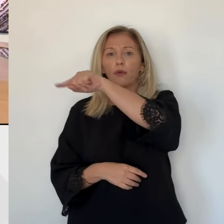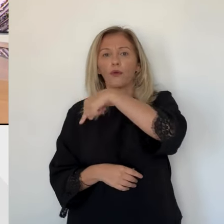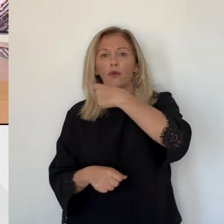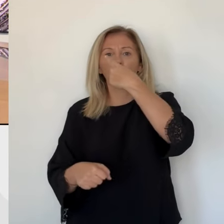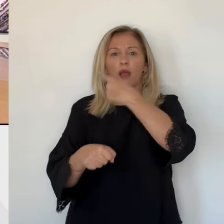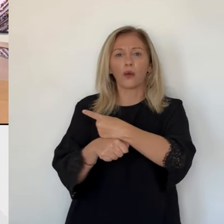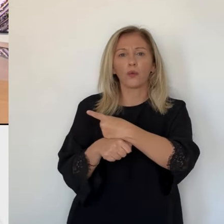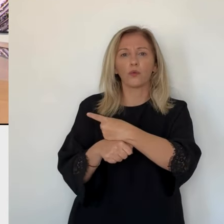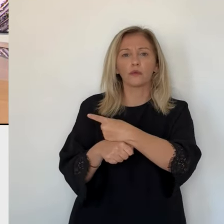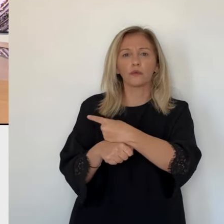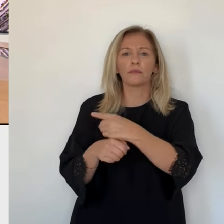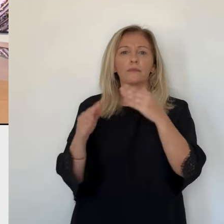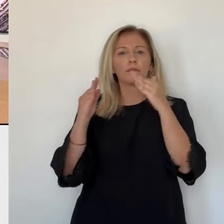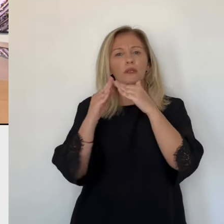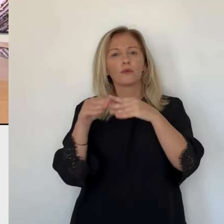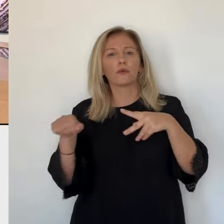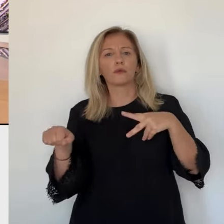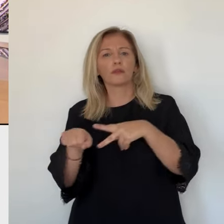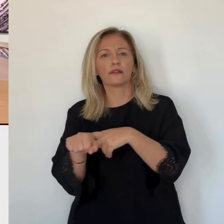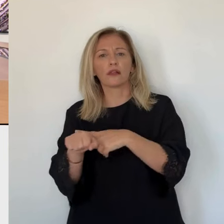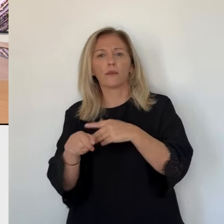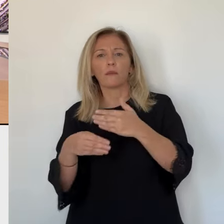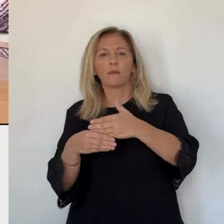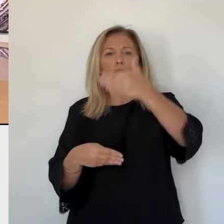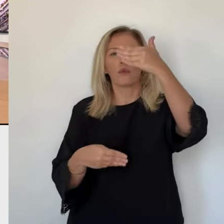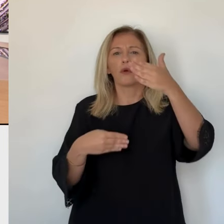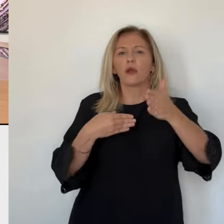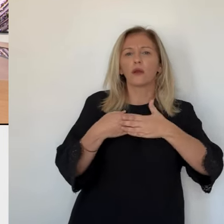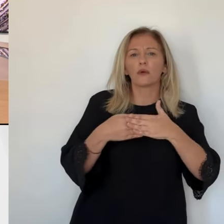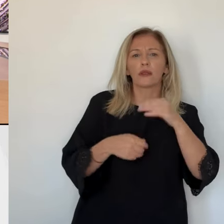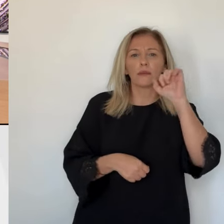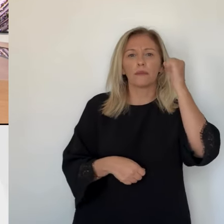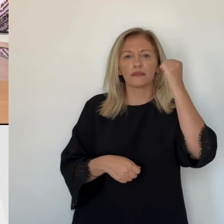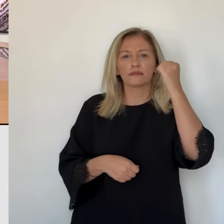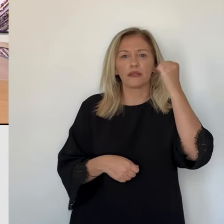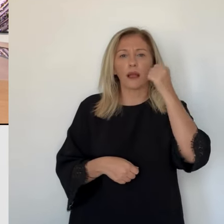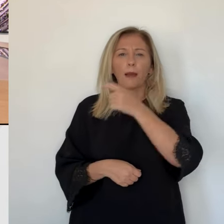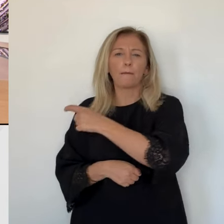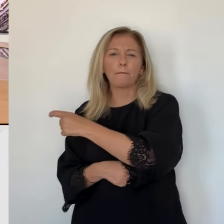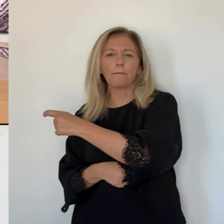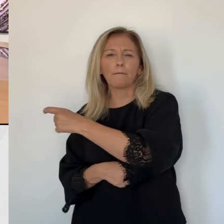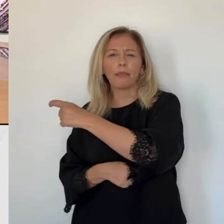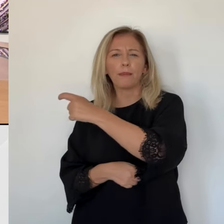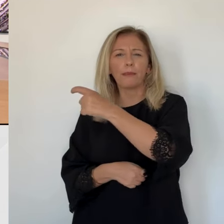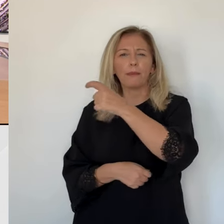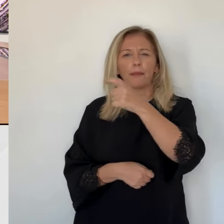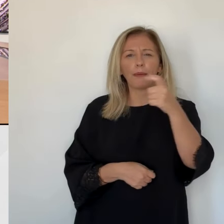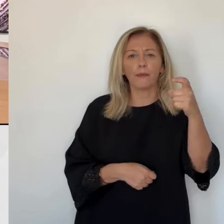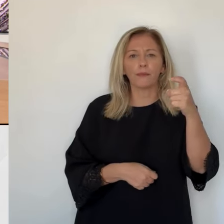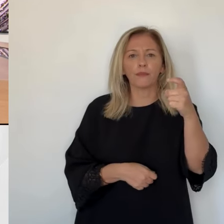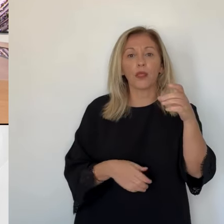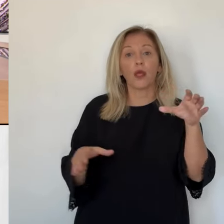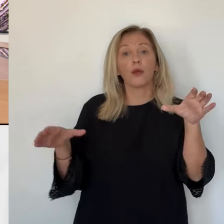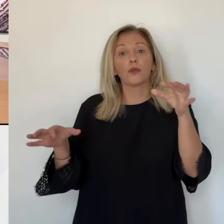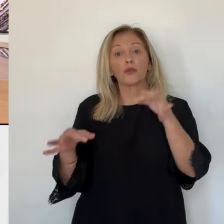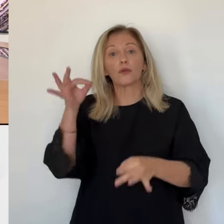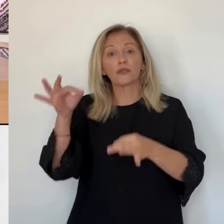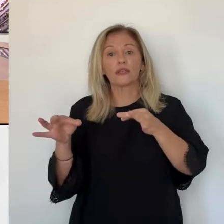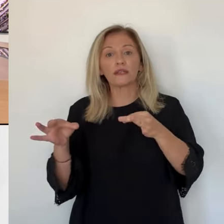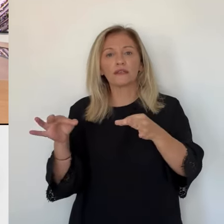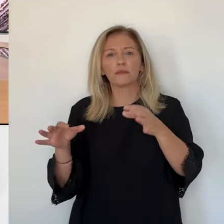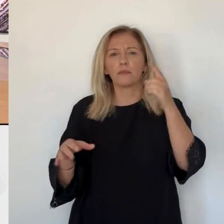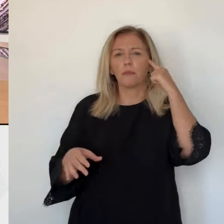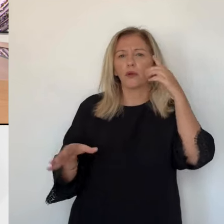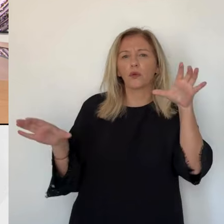de Paris. Ces derniers sont soupçonnés d'avoir tiré sur la gendarmerie de Montésor en 2020. Selon la justice, les prévenus seraient